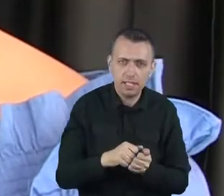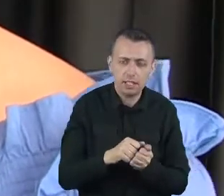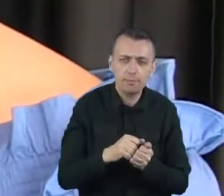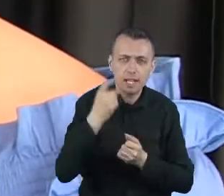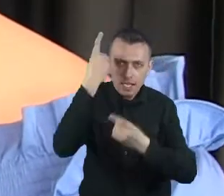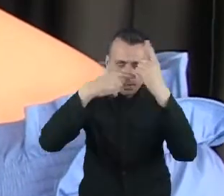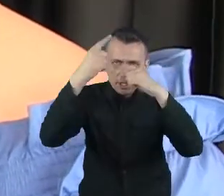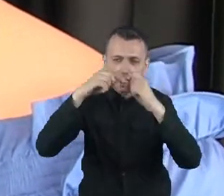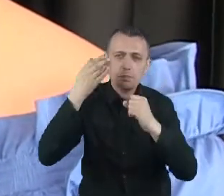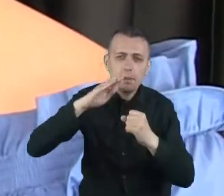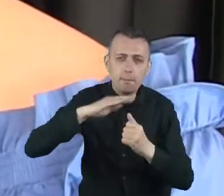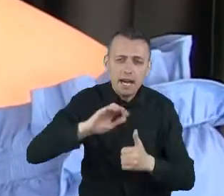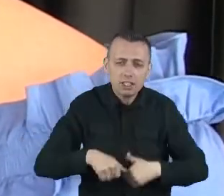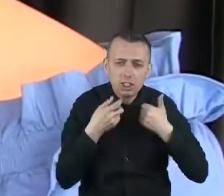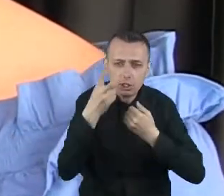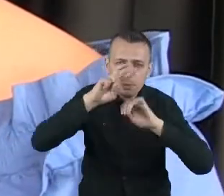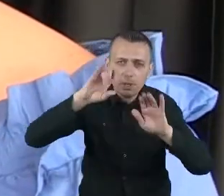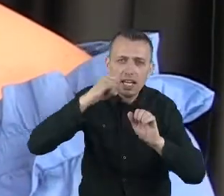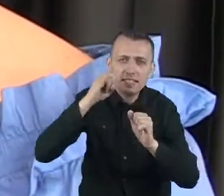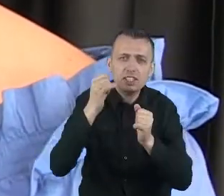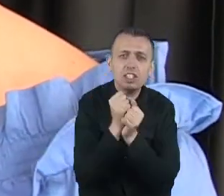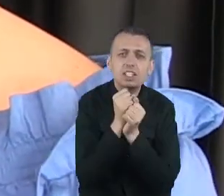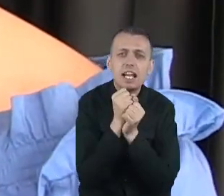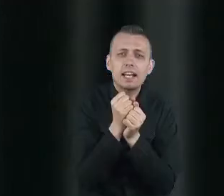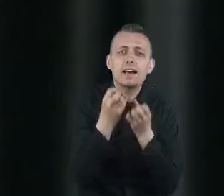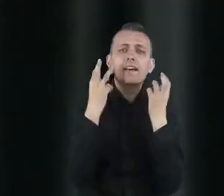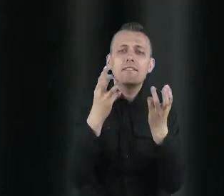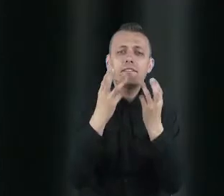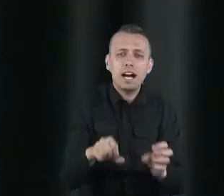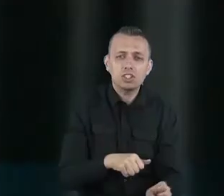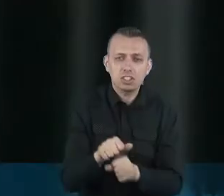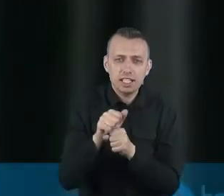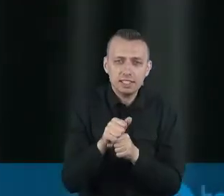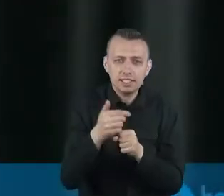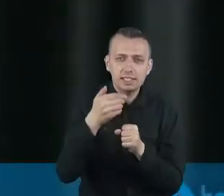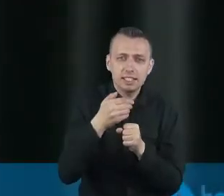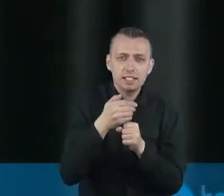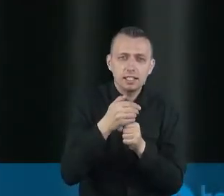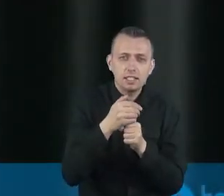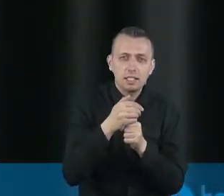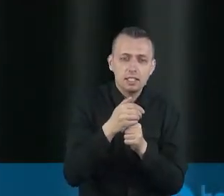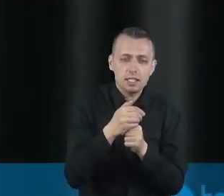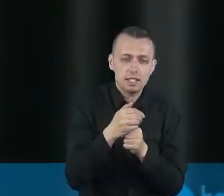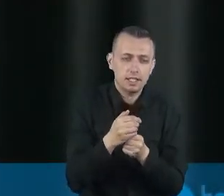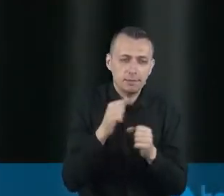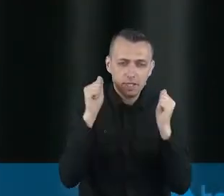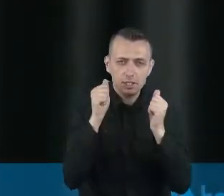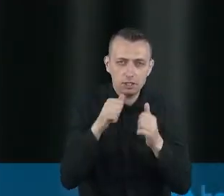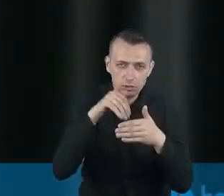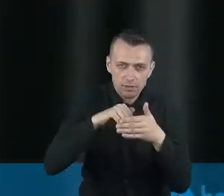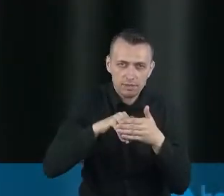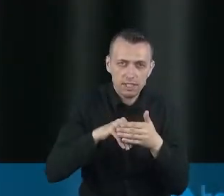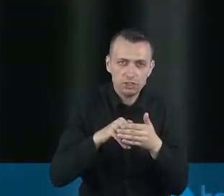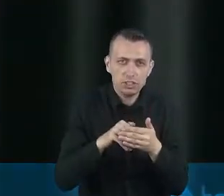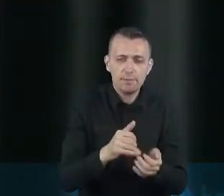Natomiast skupiliśmy się bardziej na tym, żeby pokazać, jaka jest rola motywacji wewnętrznej. Nigdy nie uważam, że mam problemy. To są wyzwania, które